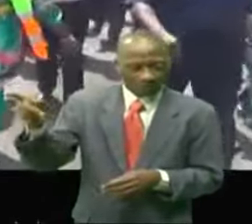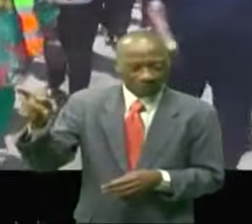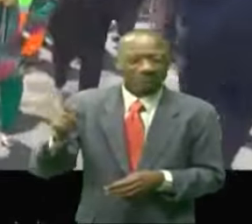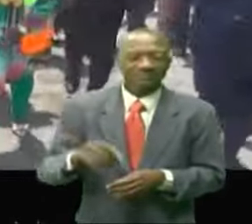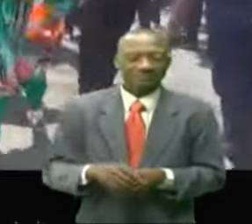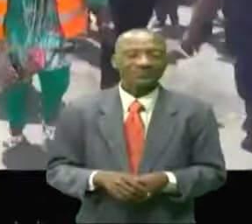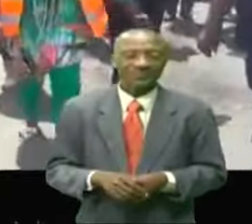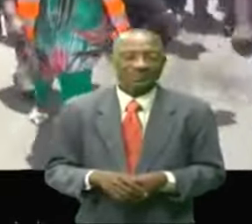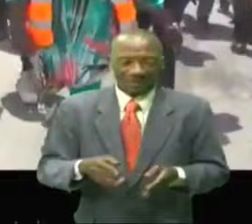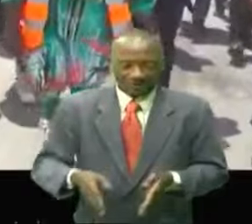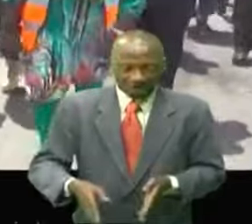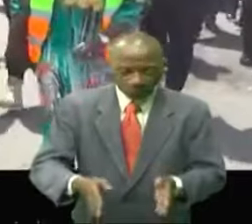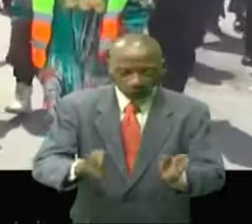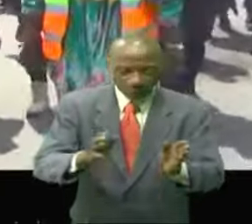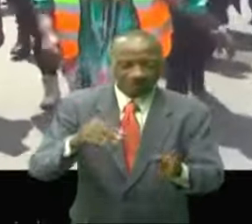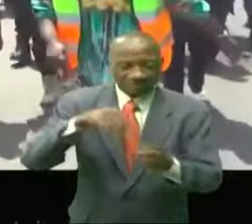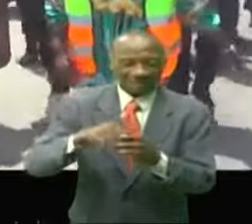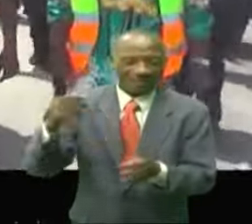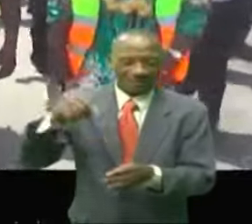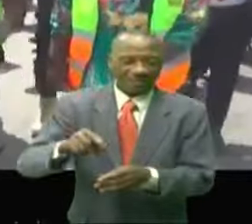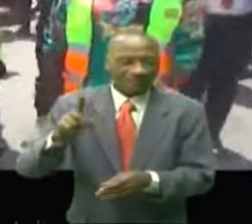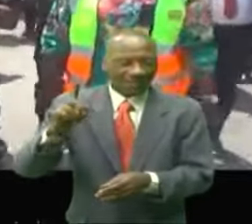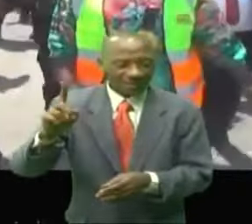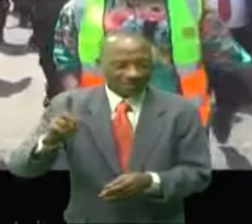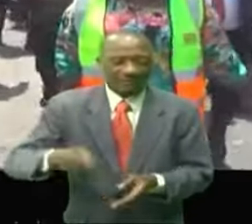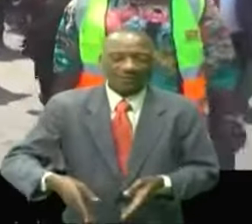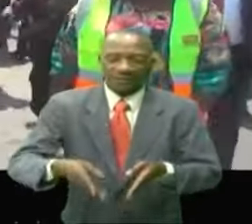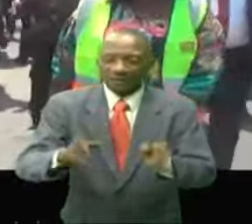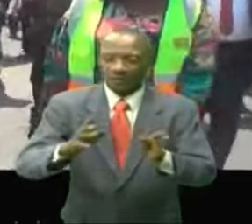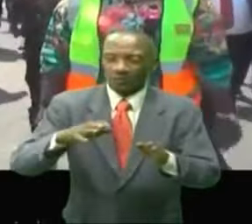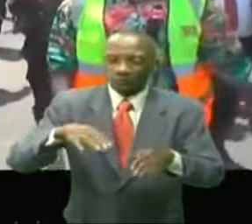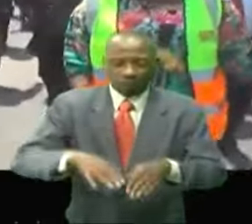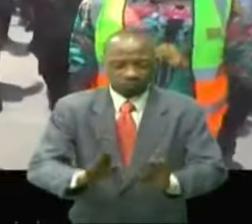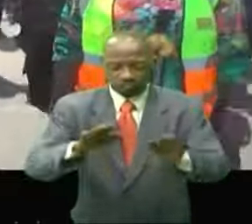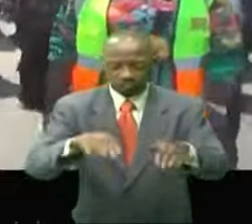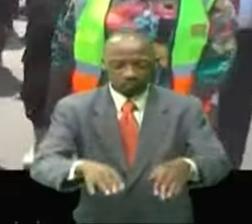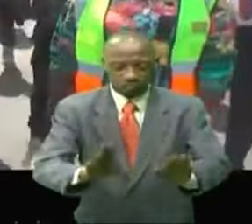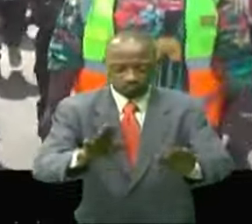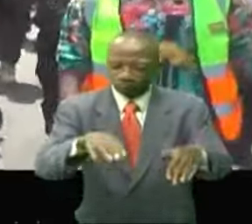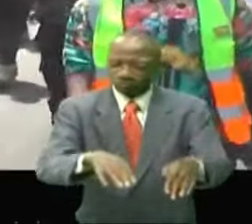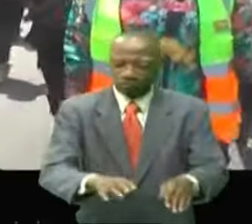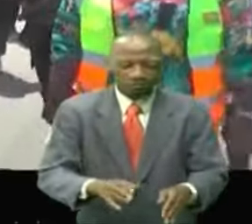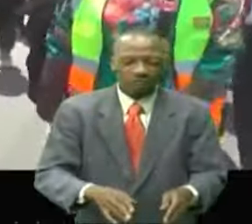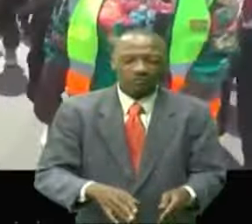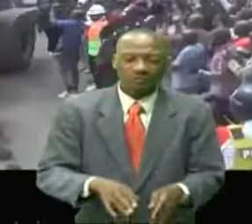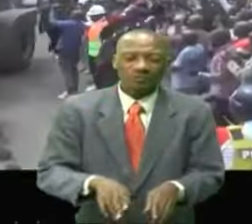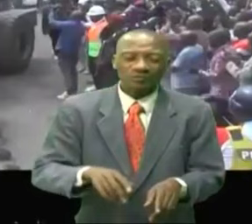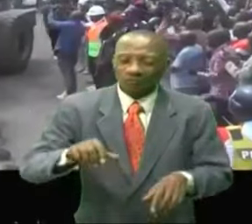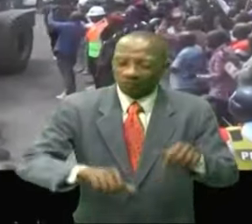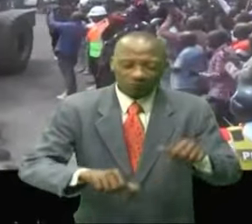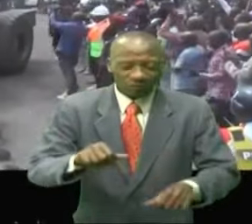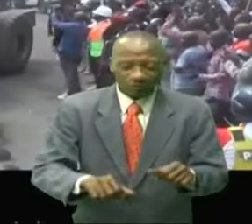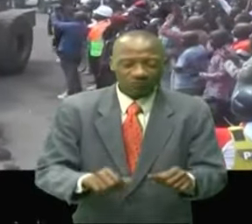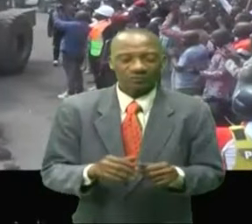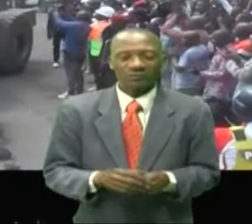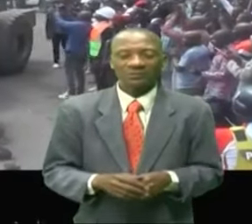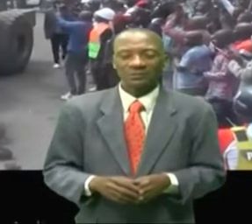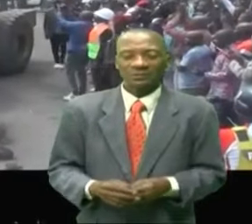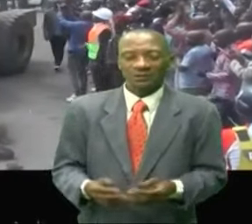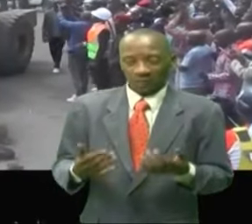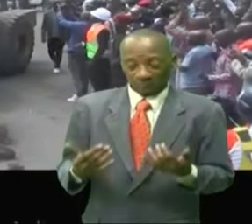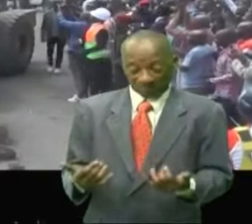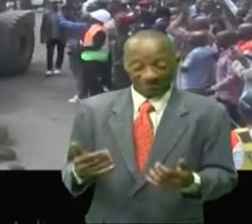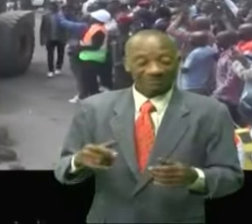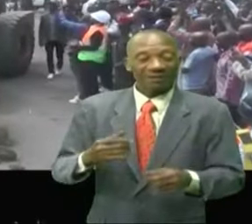va être asphalté. Le gouverneur militaire ad intérim du Nord Kivu, le général-major Peter Chirimwami, a procédé officiellement